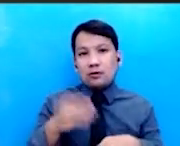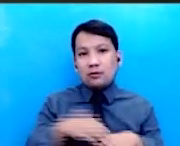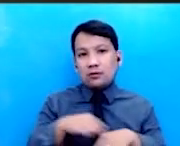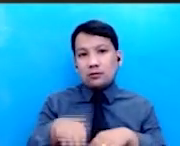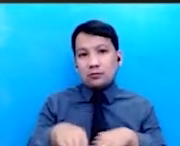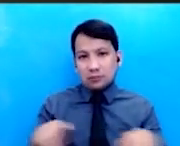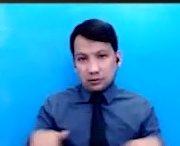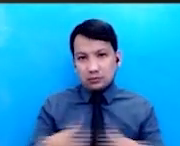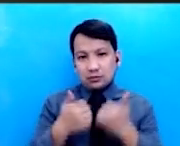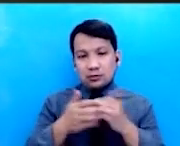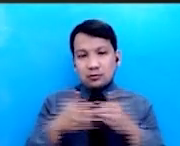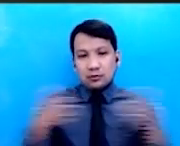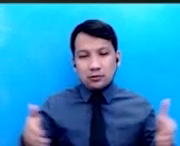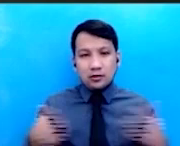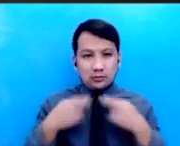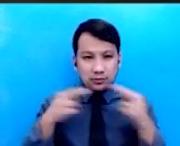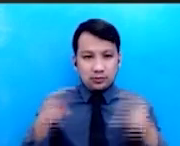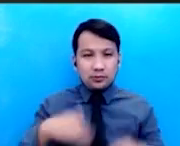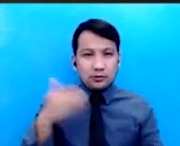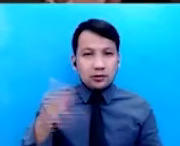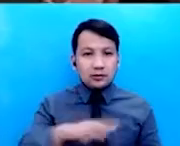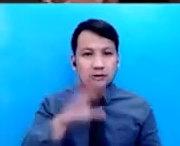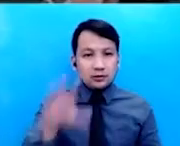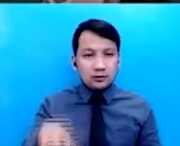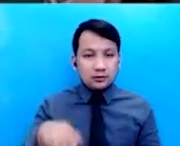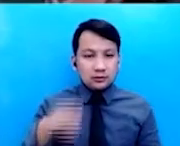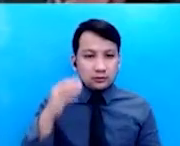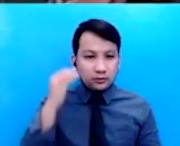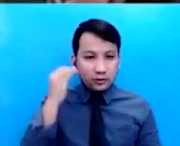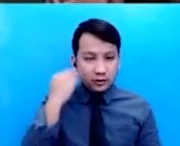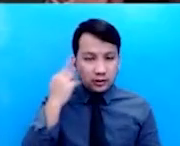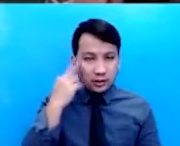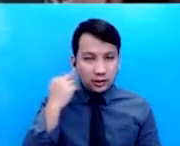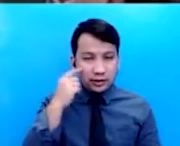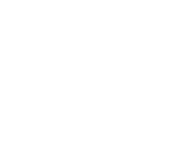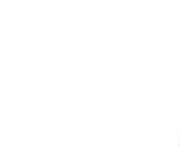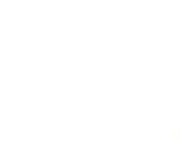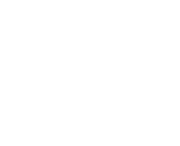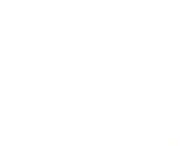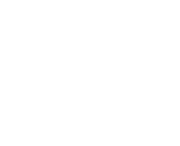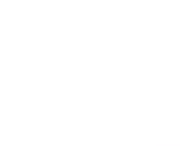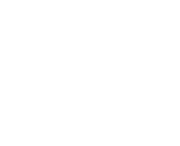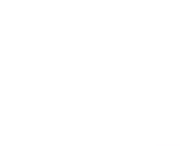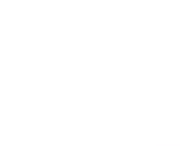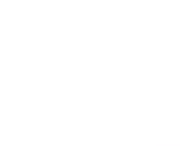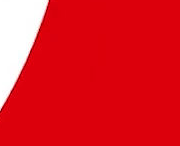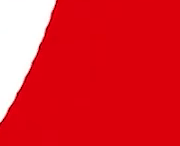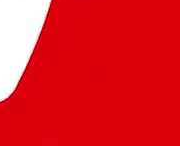aksidente. Nagbabalita mula sa frontline, Ryan Ang, News 5.